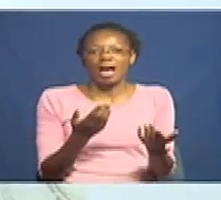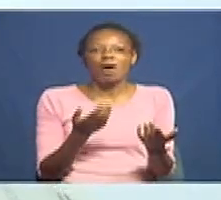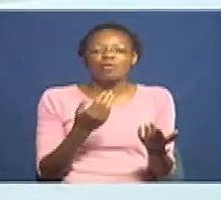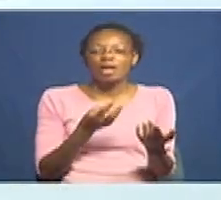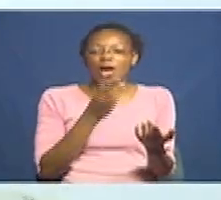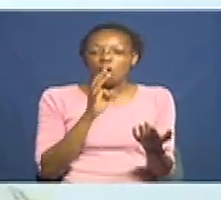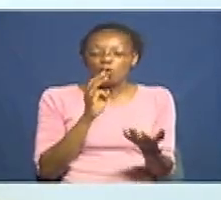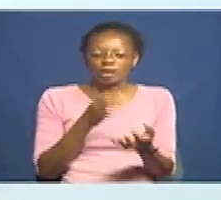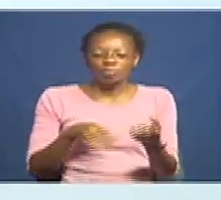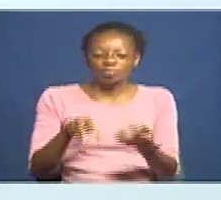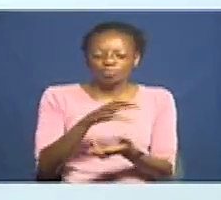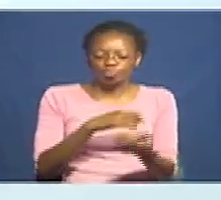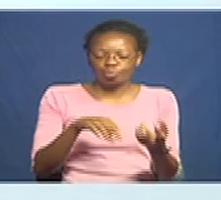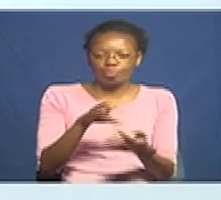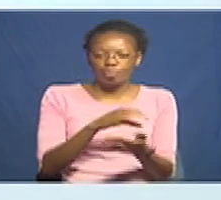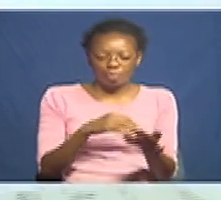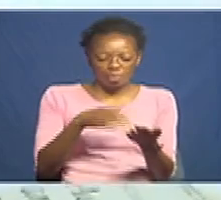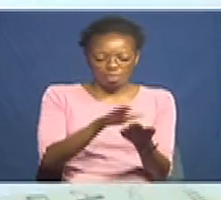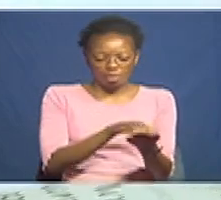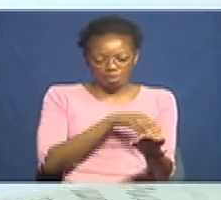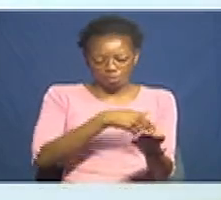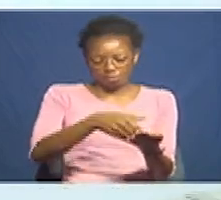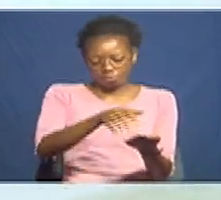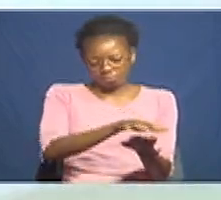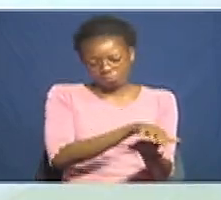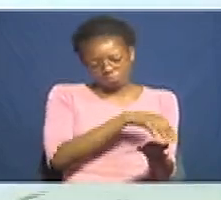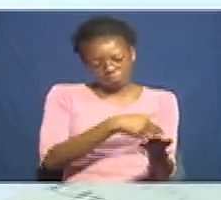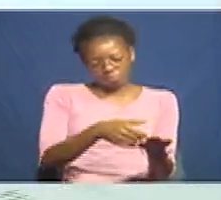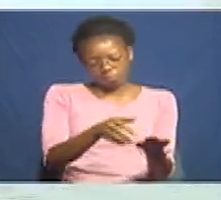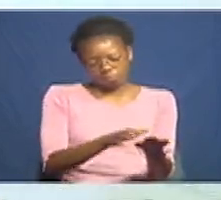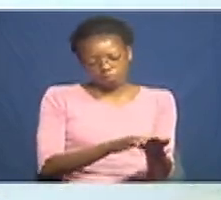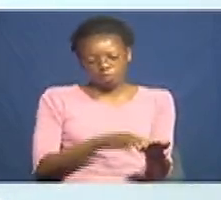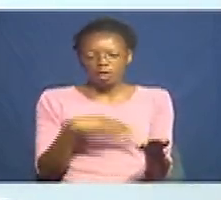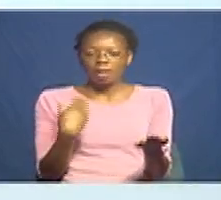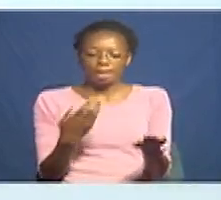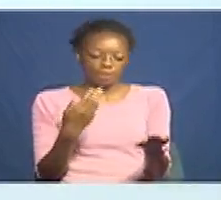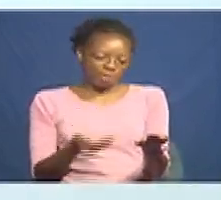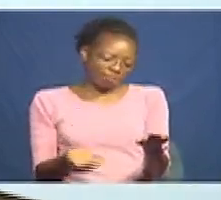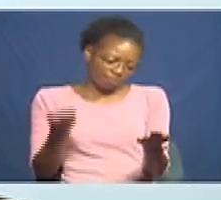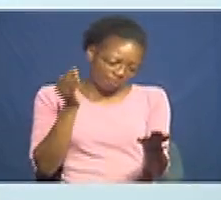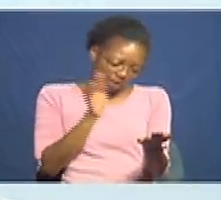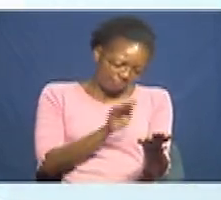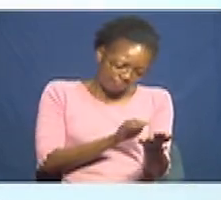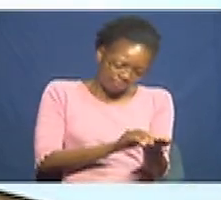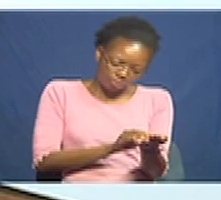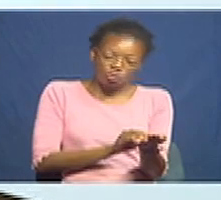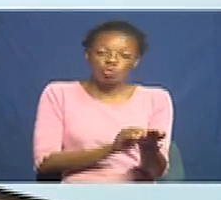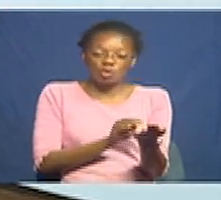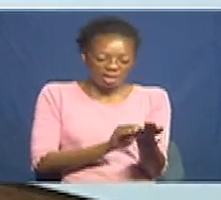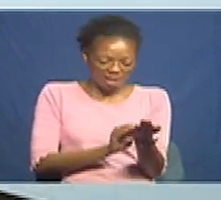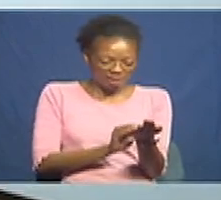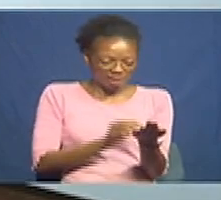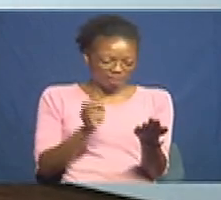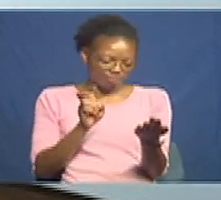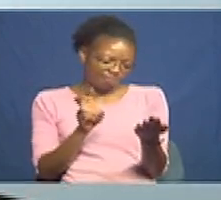hii tunaita label, na ukiweka na hii haiwezi toka, sio kama ile